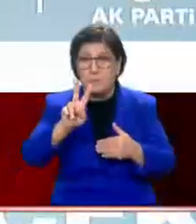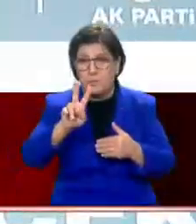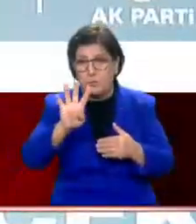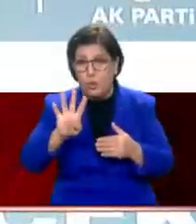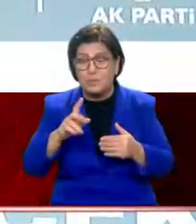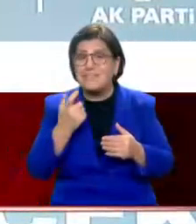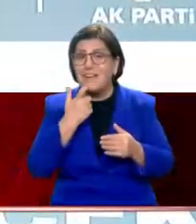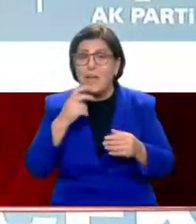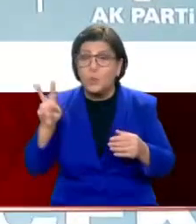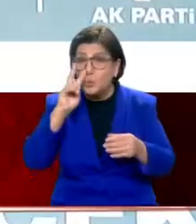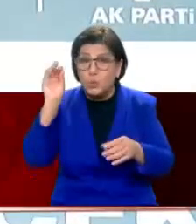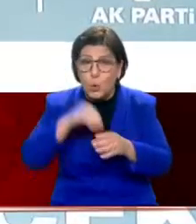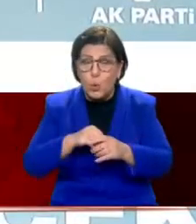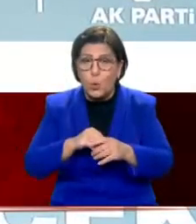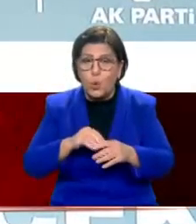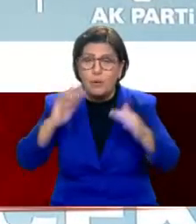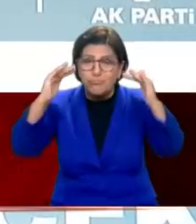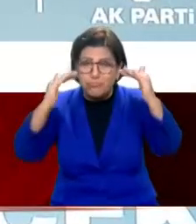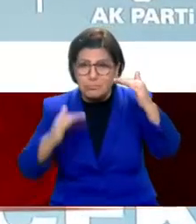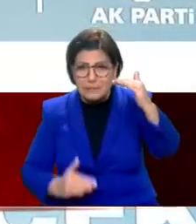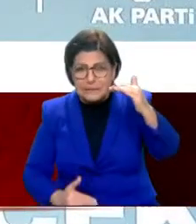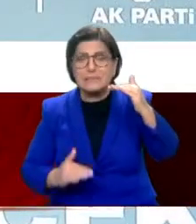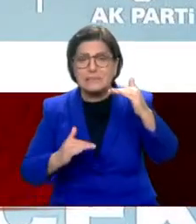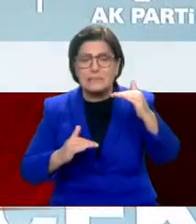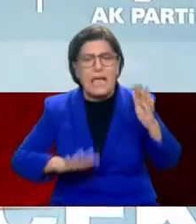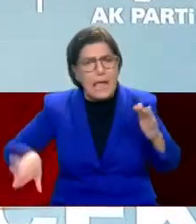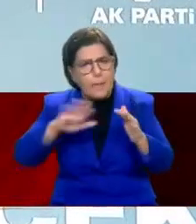hızla düşmeye başlamasıyla hep birlikte daha rahat bir nefes alacağız.